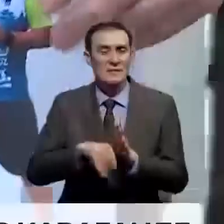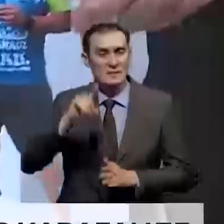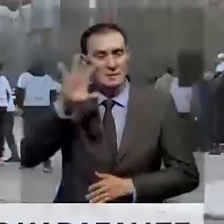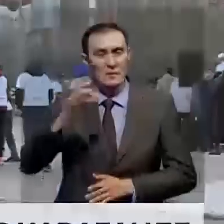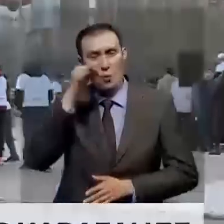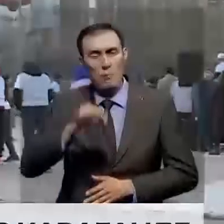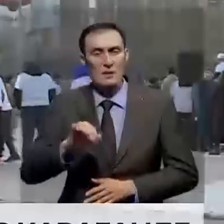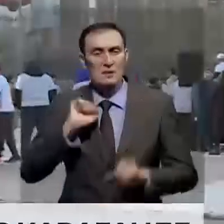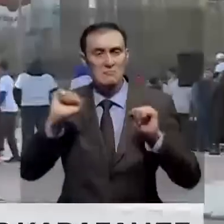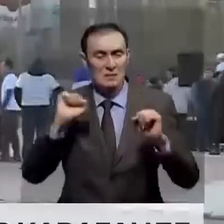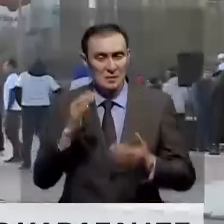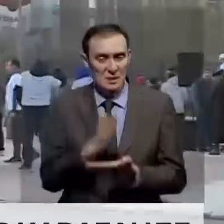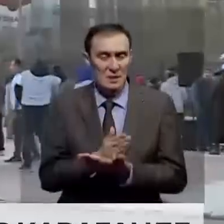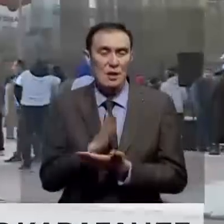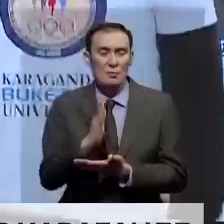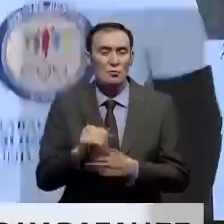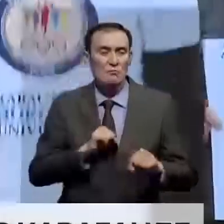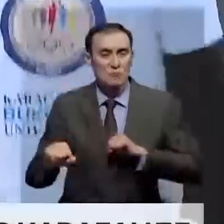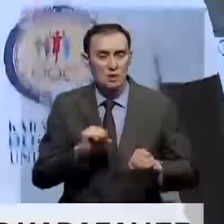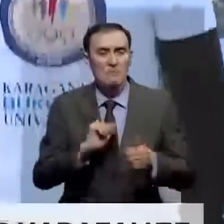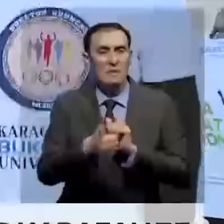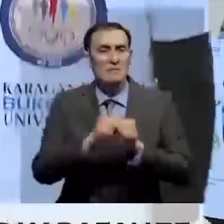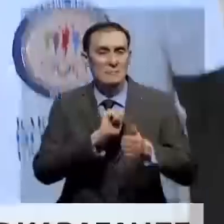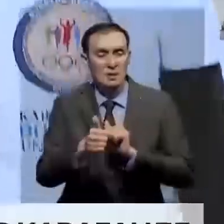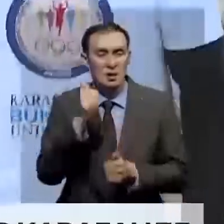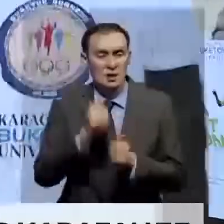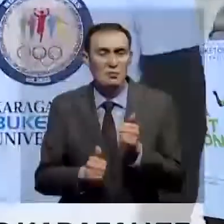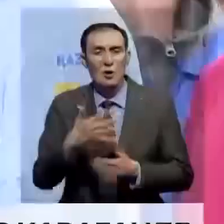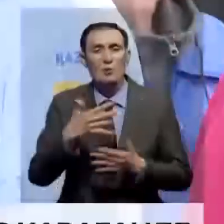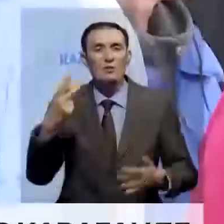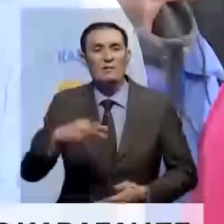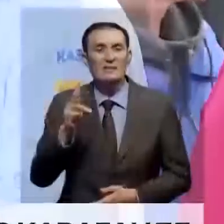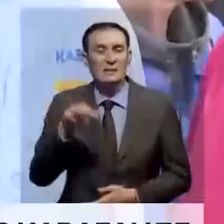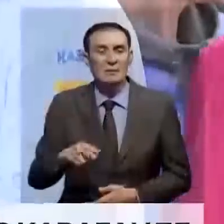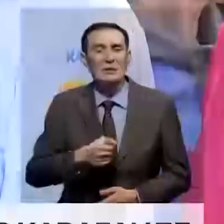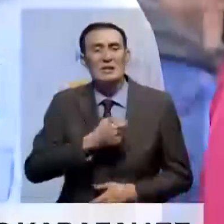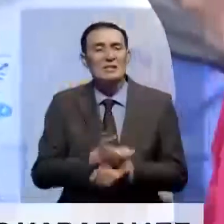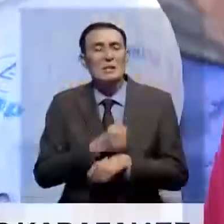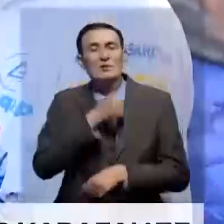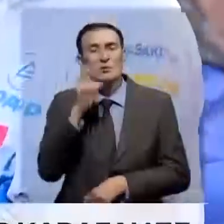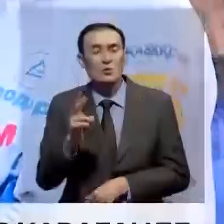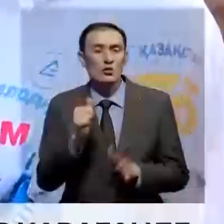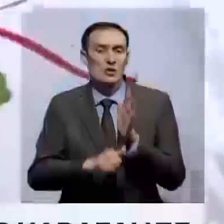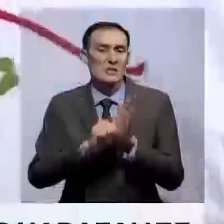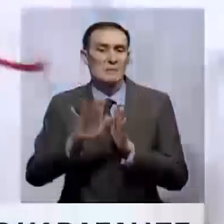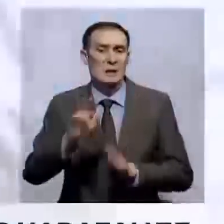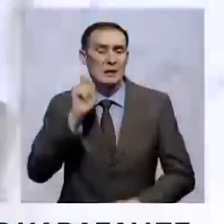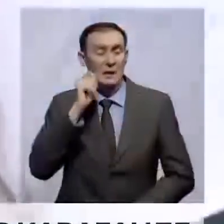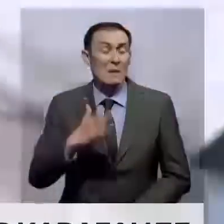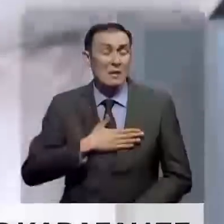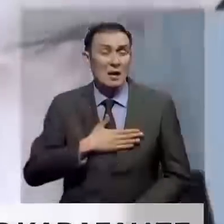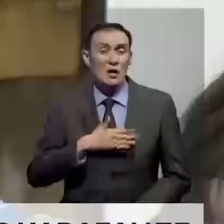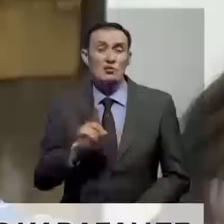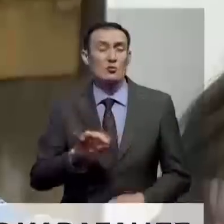именитые опытные марафонцы. Спортсмены будут бежать посменно, и каждый преодолеет больше 20 километров. Самому старшему бегуну 65 лет. Для меня